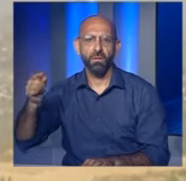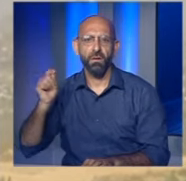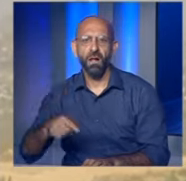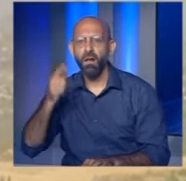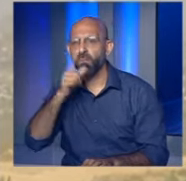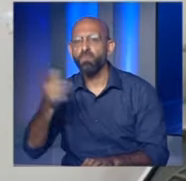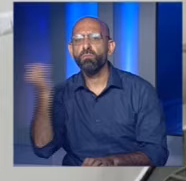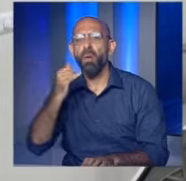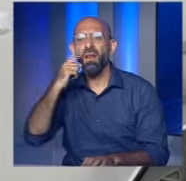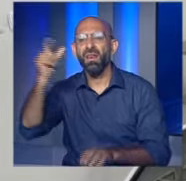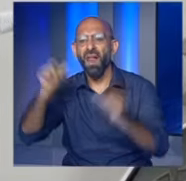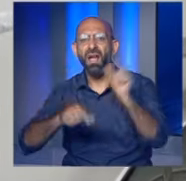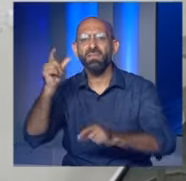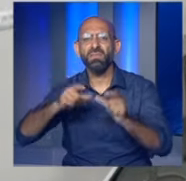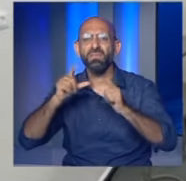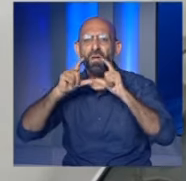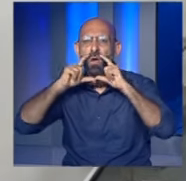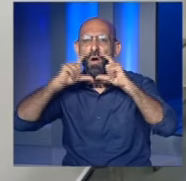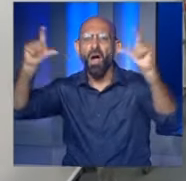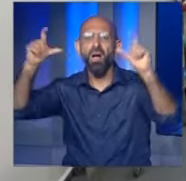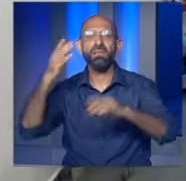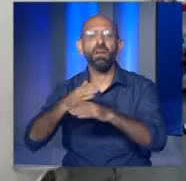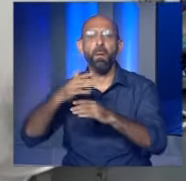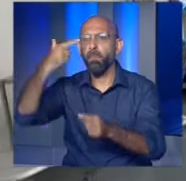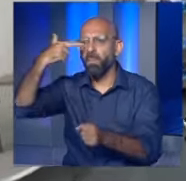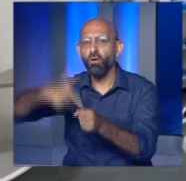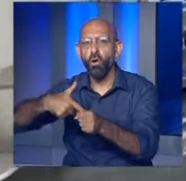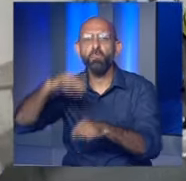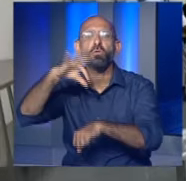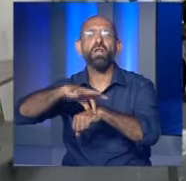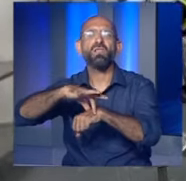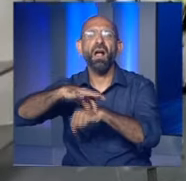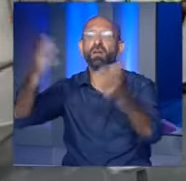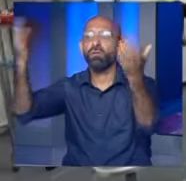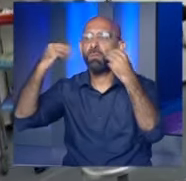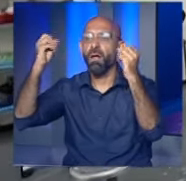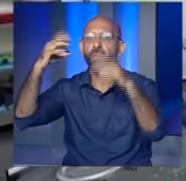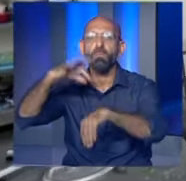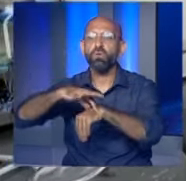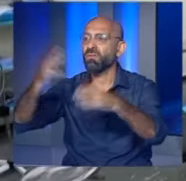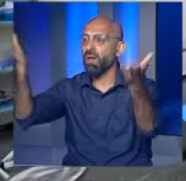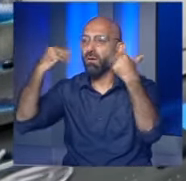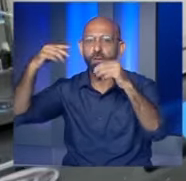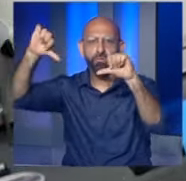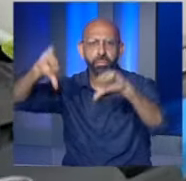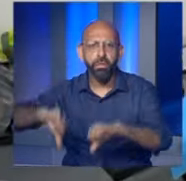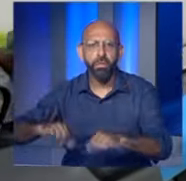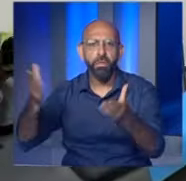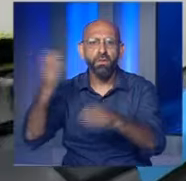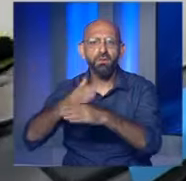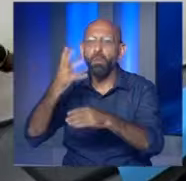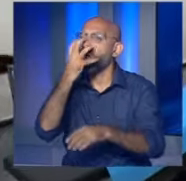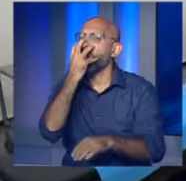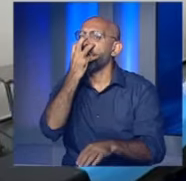بمدينه غزه وعلى الصعيد الانساني نشدت وزاره الصحه في غزه لادخال الوقود لمستشفيات القطاع ذره من ان عدم